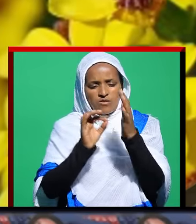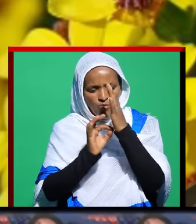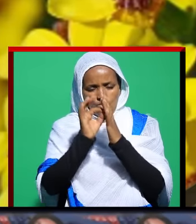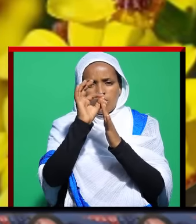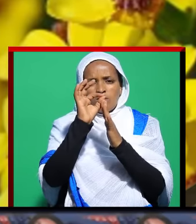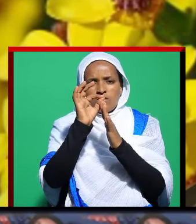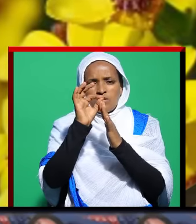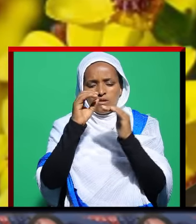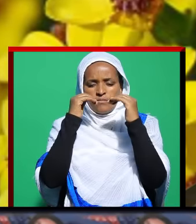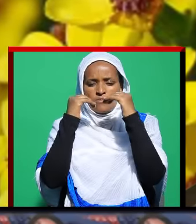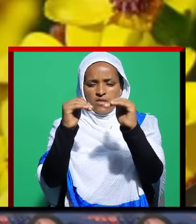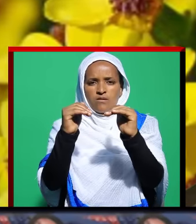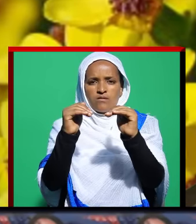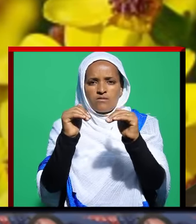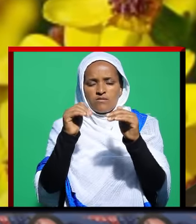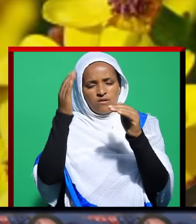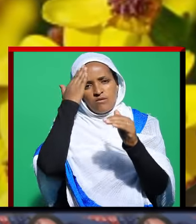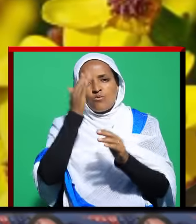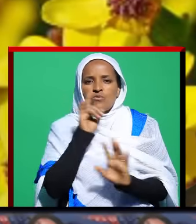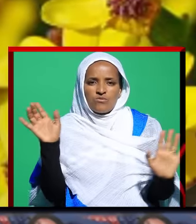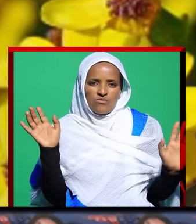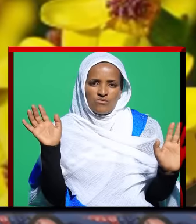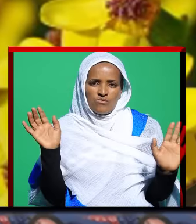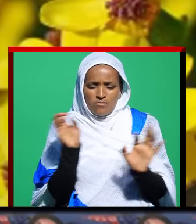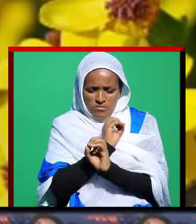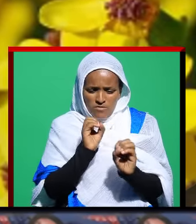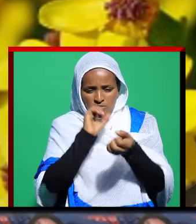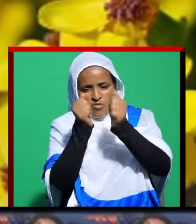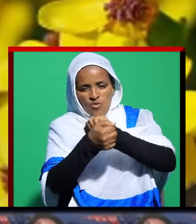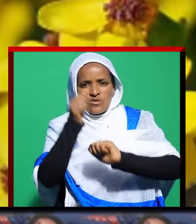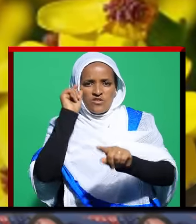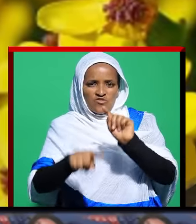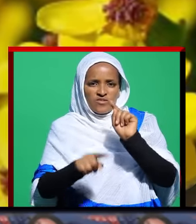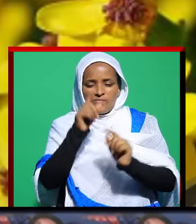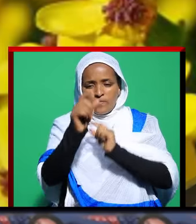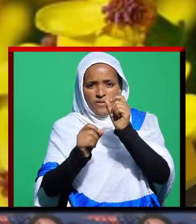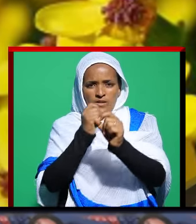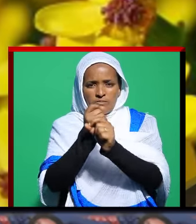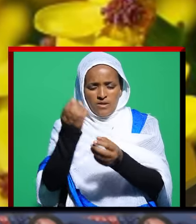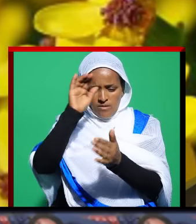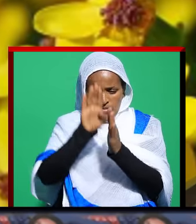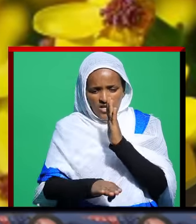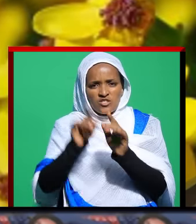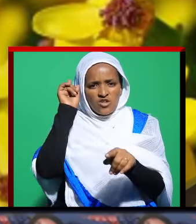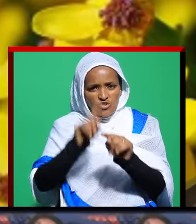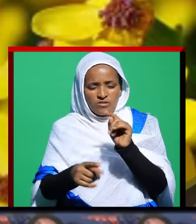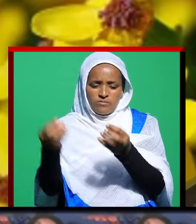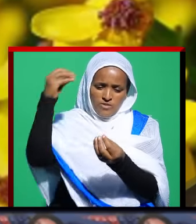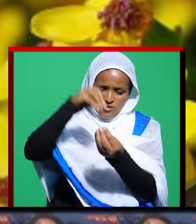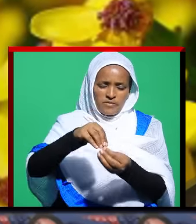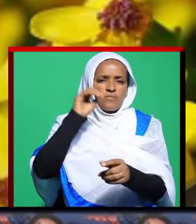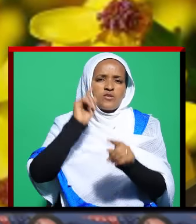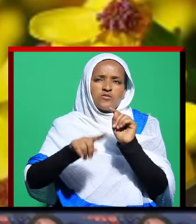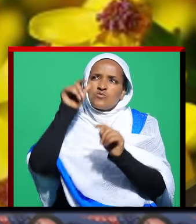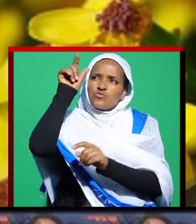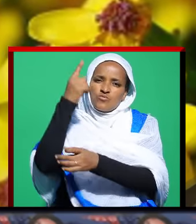የተቆጠረ የተመጠነና የታወቀ ነው። ምንም ልናደርጉ አንችልም። እድሜያችንን መቀነስ አንችልም፣ መጨመርም